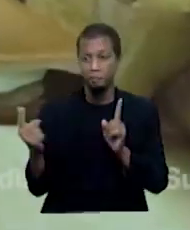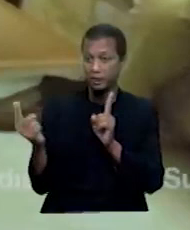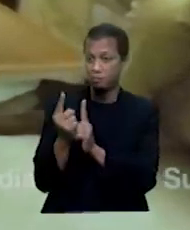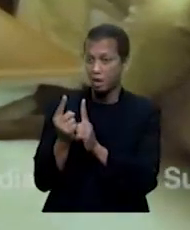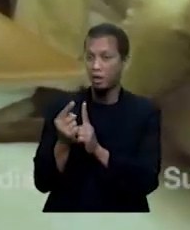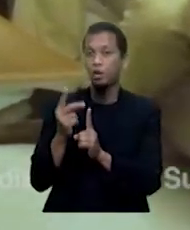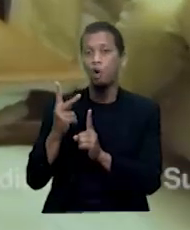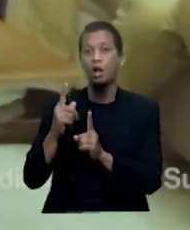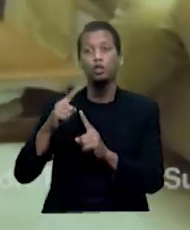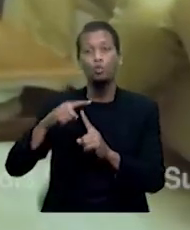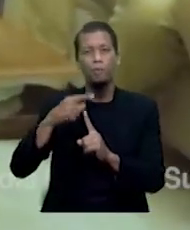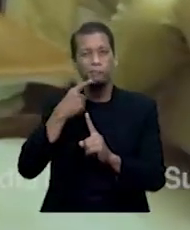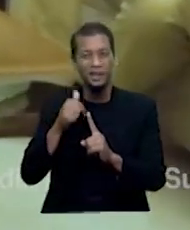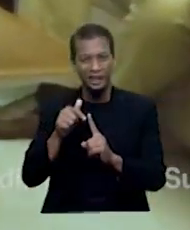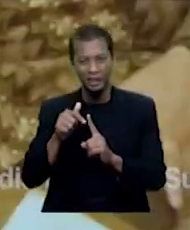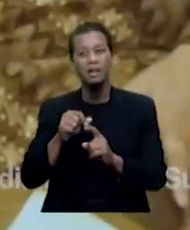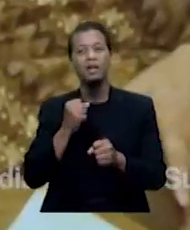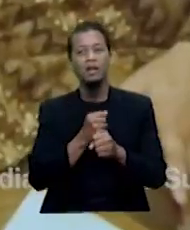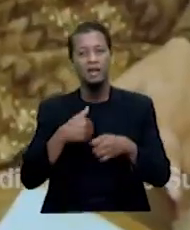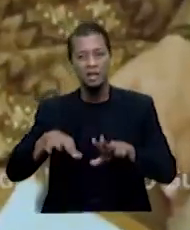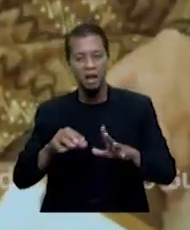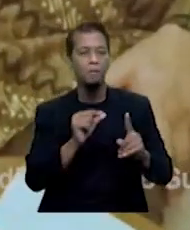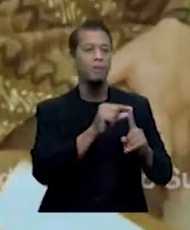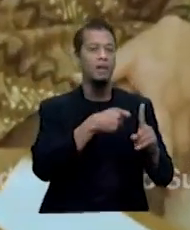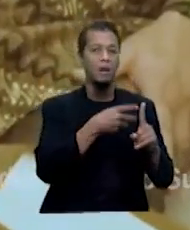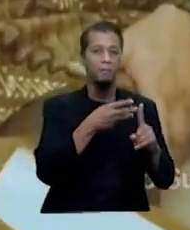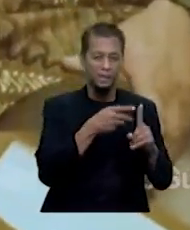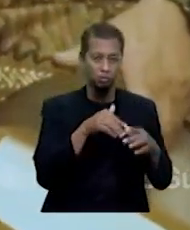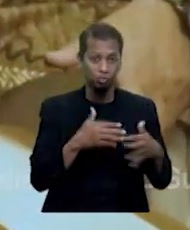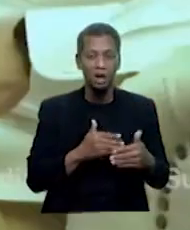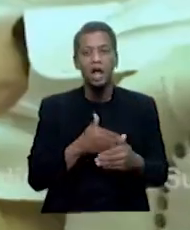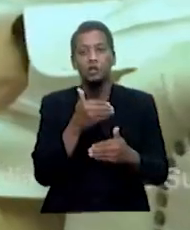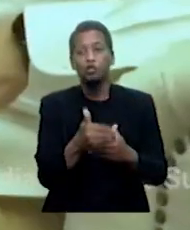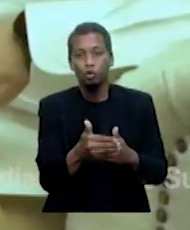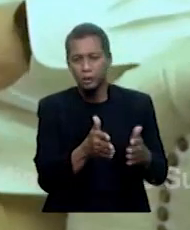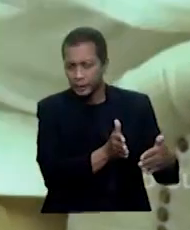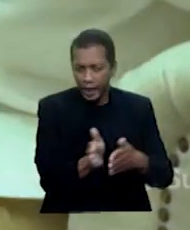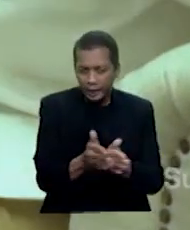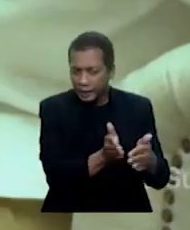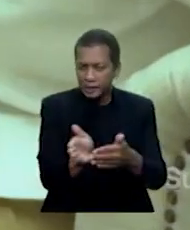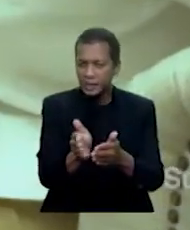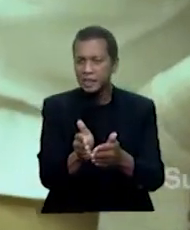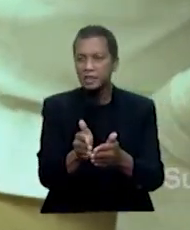ini, Gerindra dan PKB juga membahas langkah politik pasca silaturahmi politik yang dilakukan Partai Perindo, PBB, dan